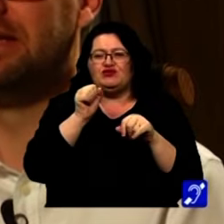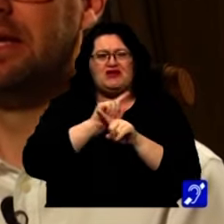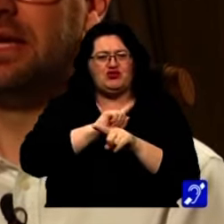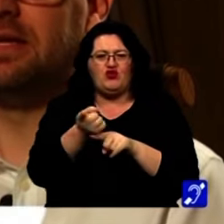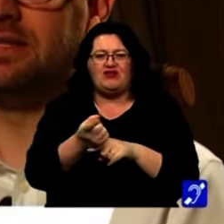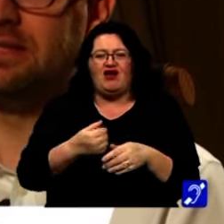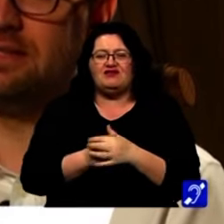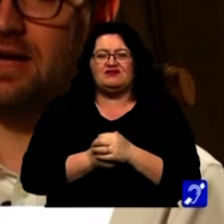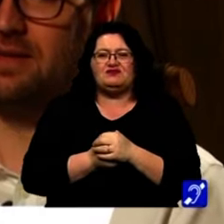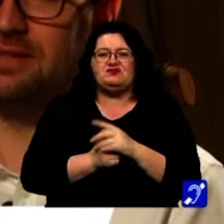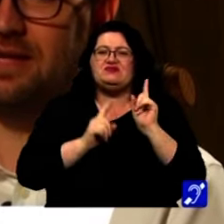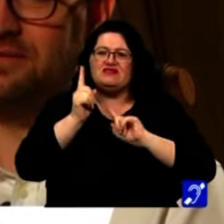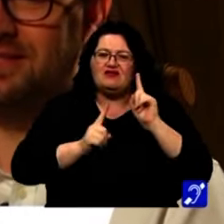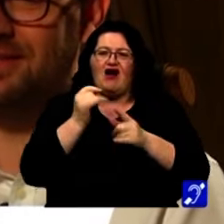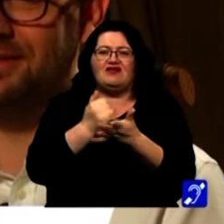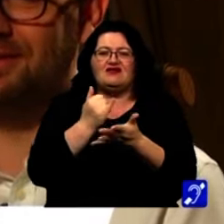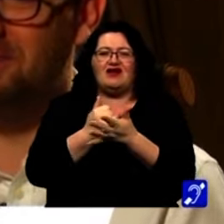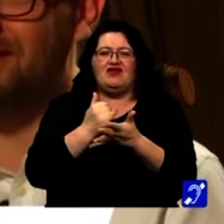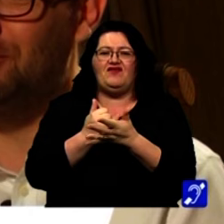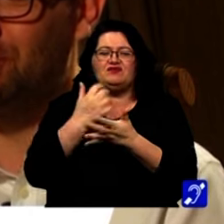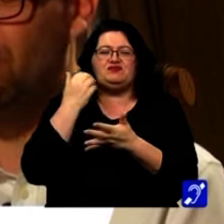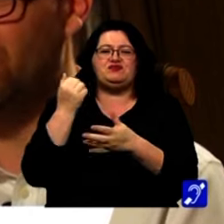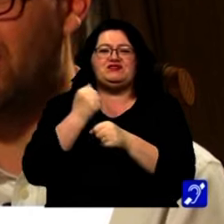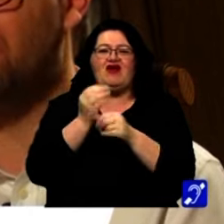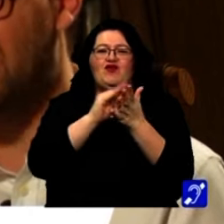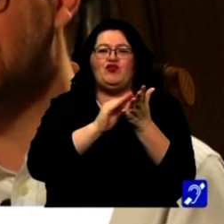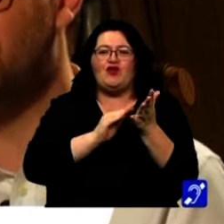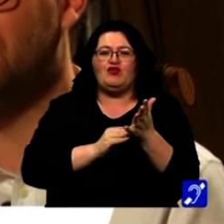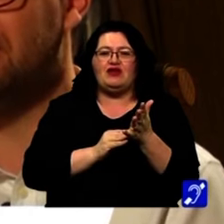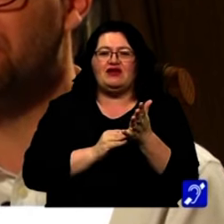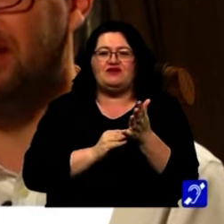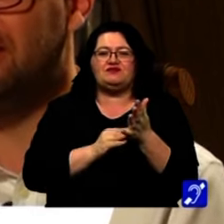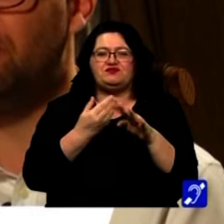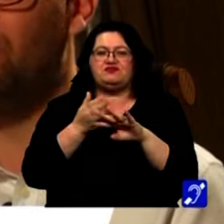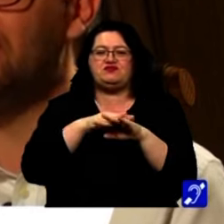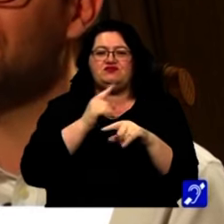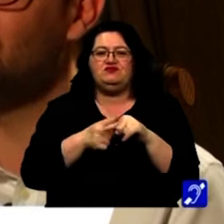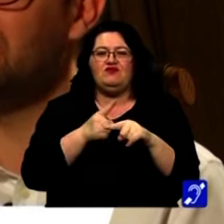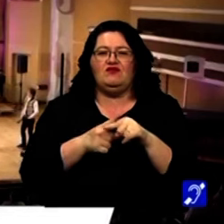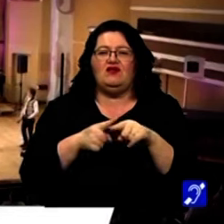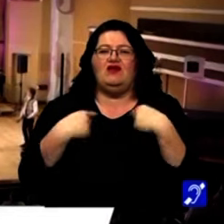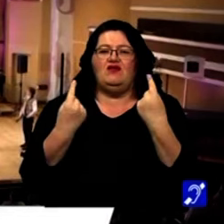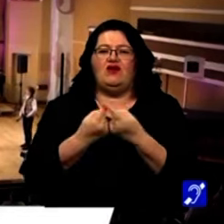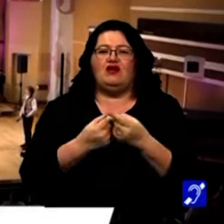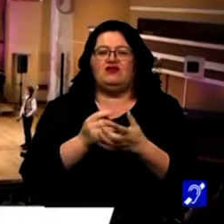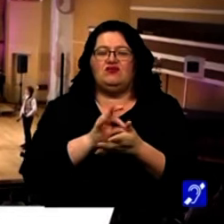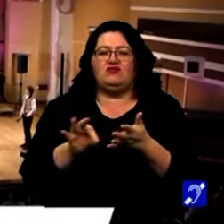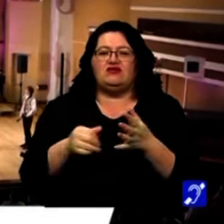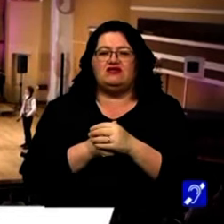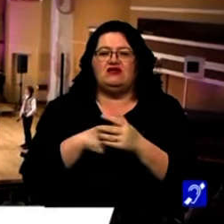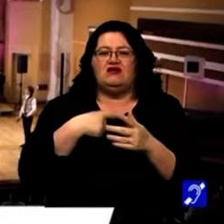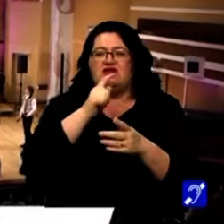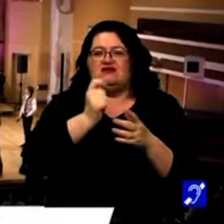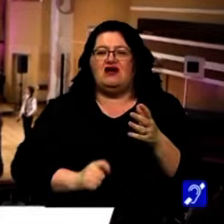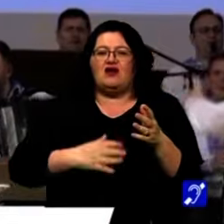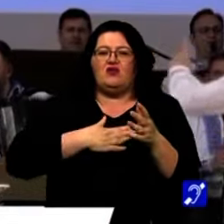niciodată. Dar, într-adevăr, când mi s-a făcut propunerea, mai ales această piesă, Imnul Banatului, Banatul este țara